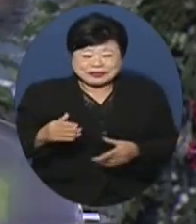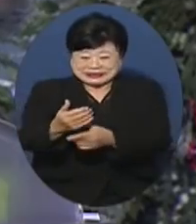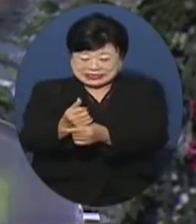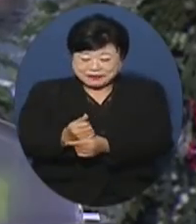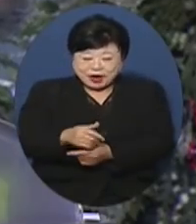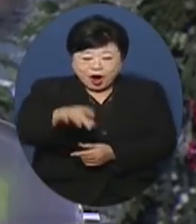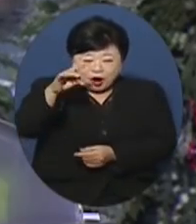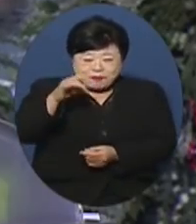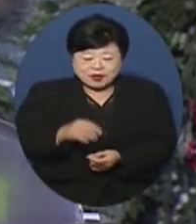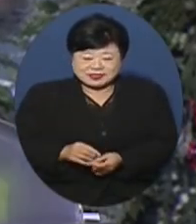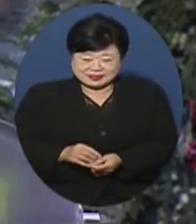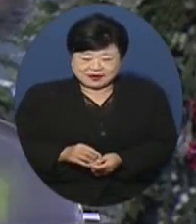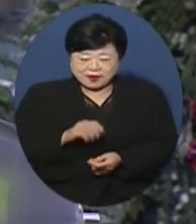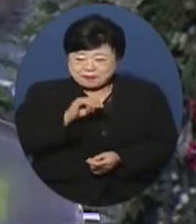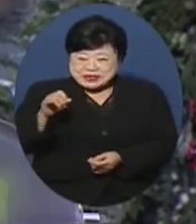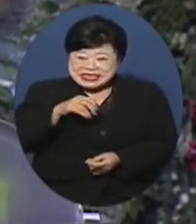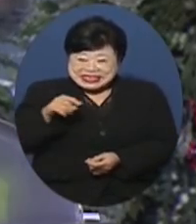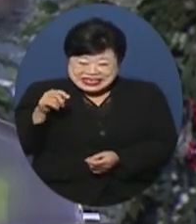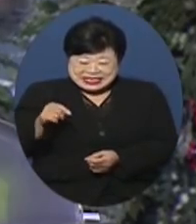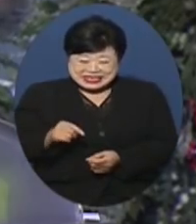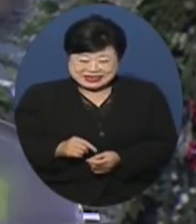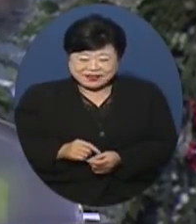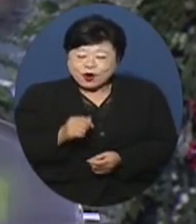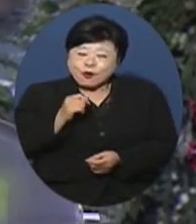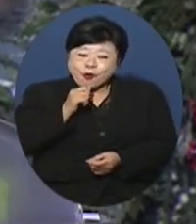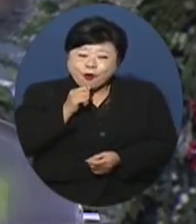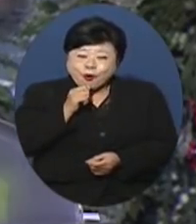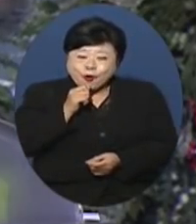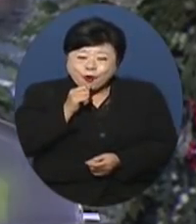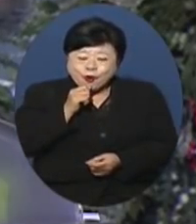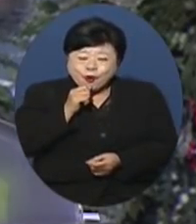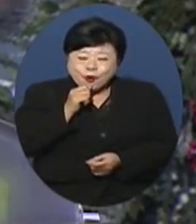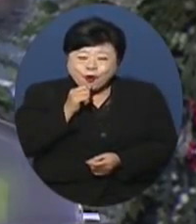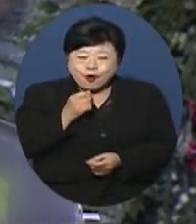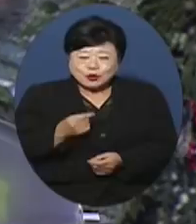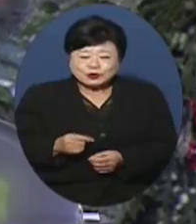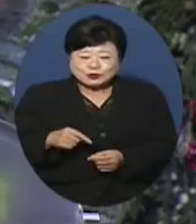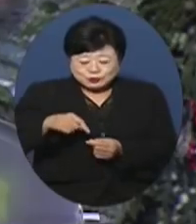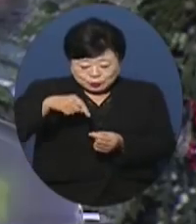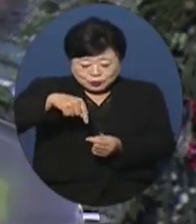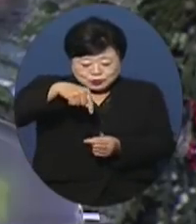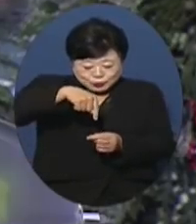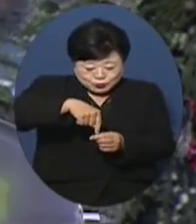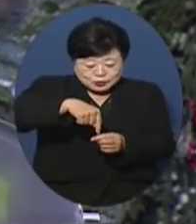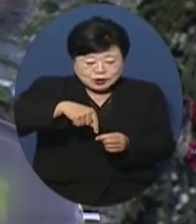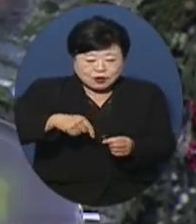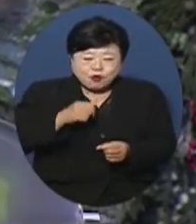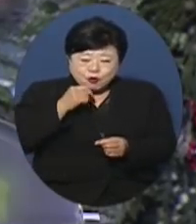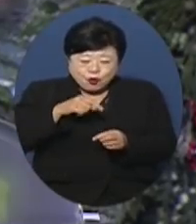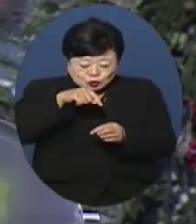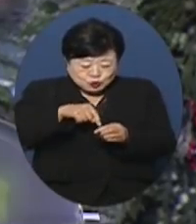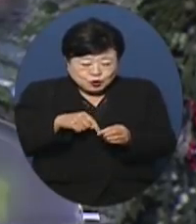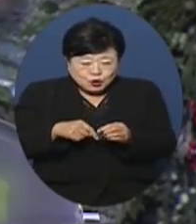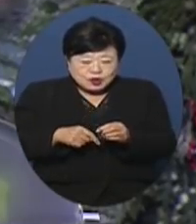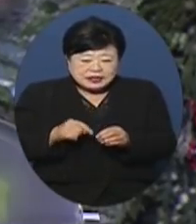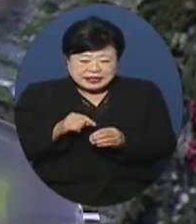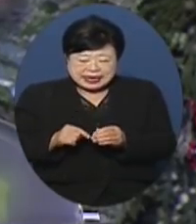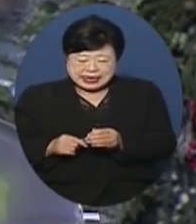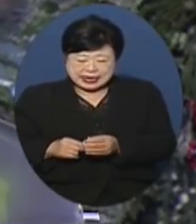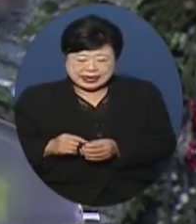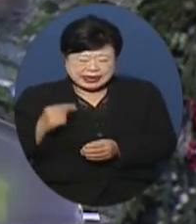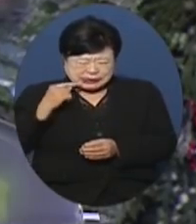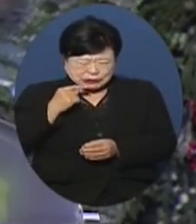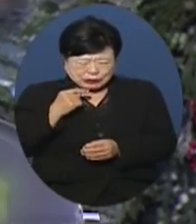먼저 미끼를 만드는데 콩을 송곳으로 뚫어서 그 안에 비상을 넣은